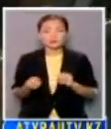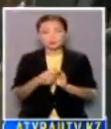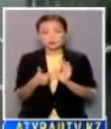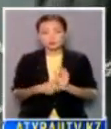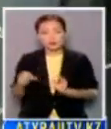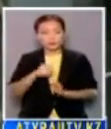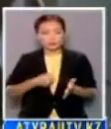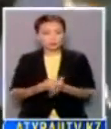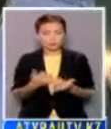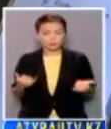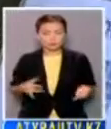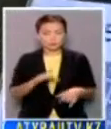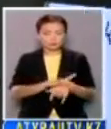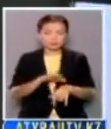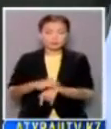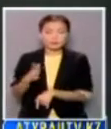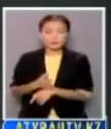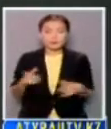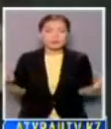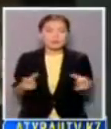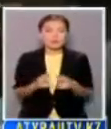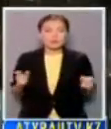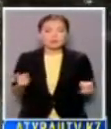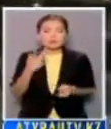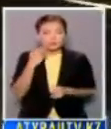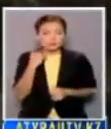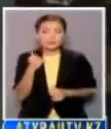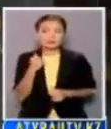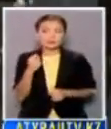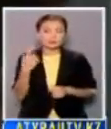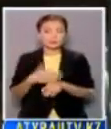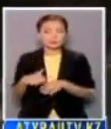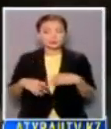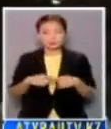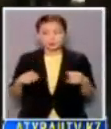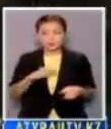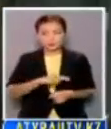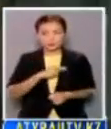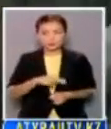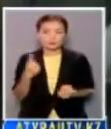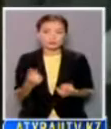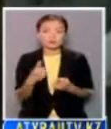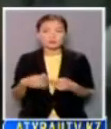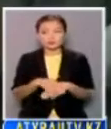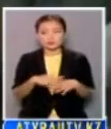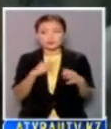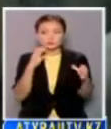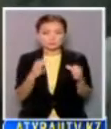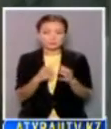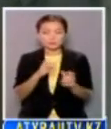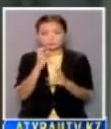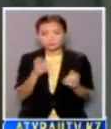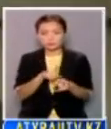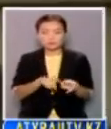17 тамызға дейінгі анықталған факты. Ал карантин талаптары жеңілдетіліп, нысандар біртіндеп жанданғанда, қарапайым санитарлық шаралардың